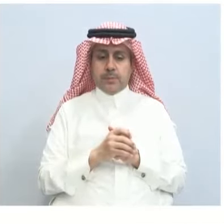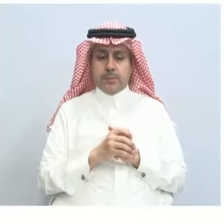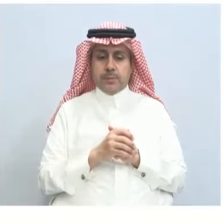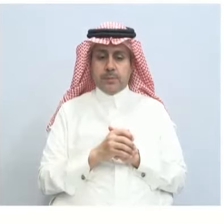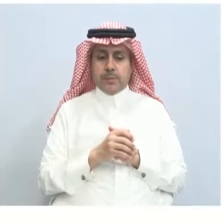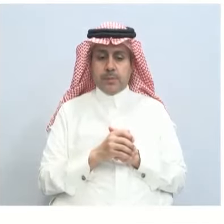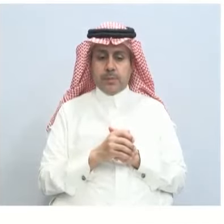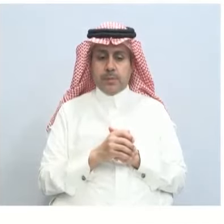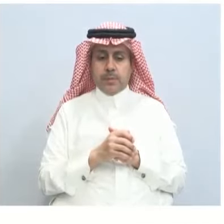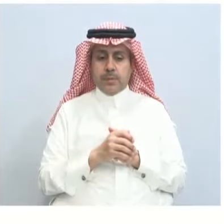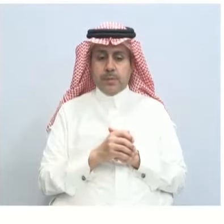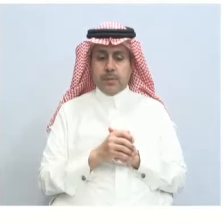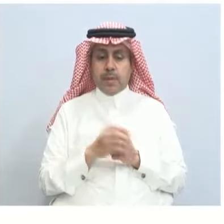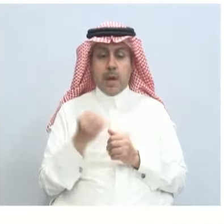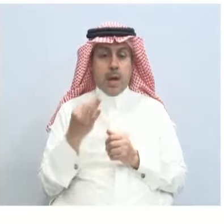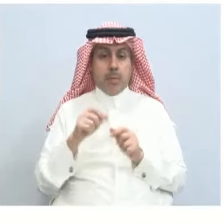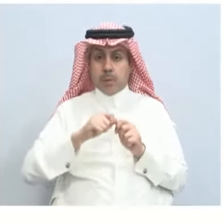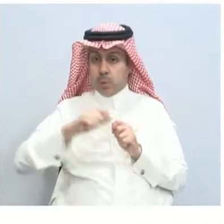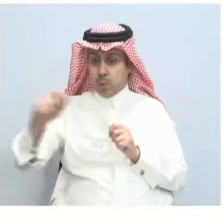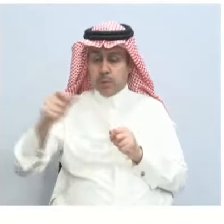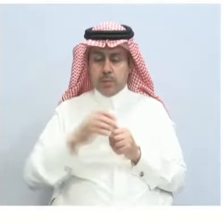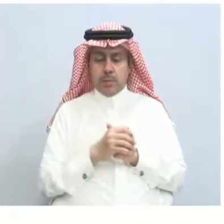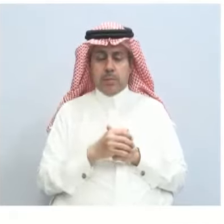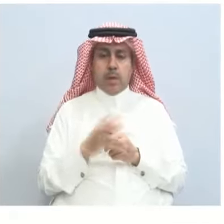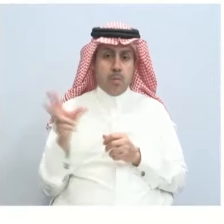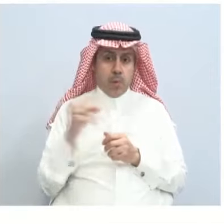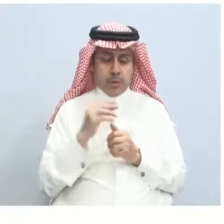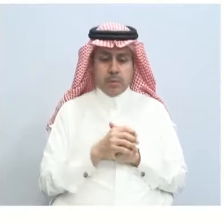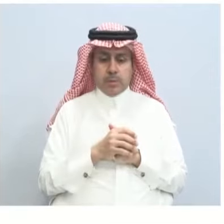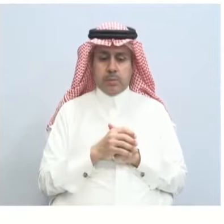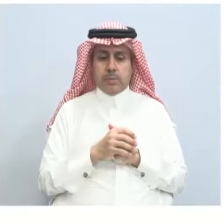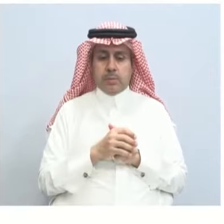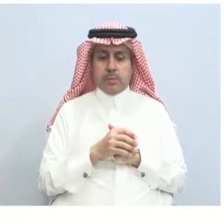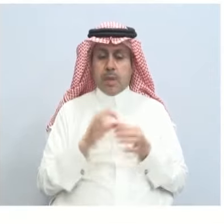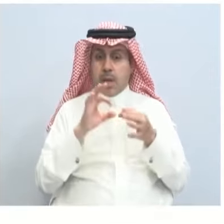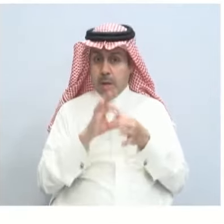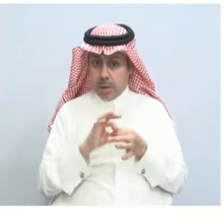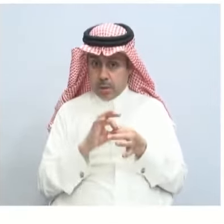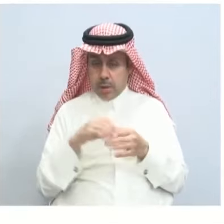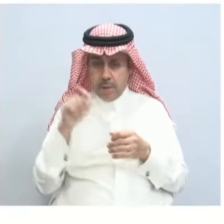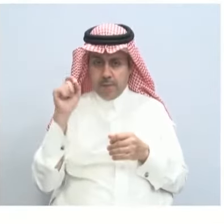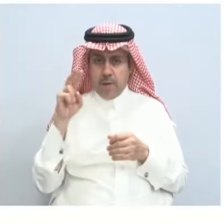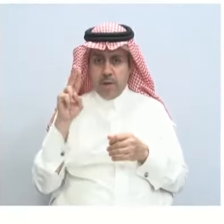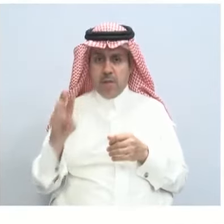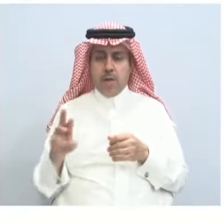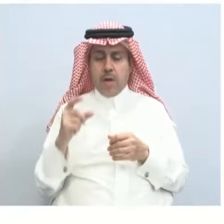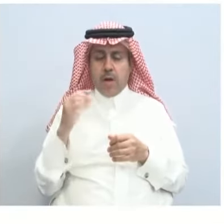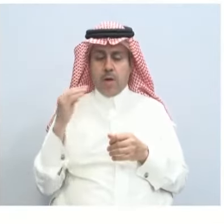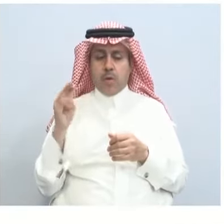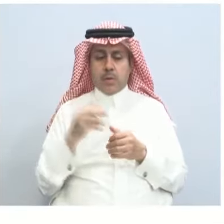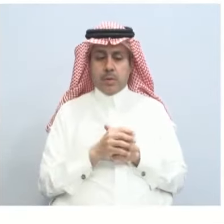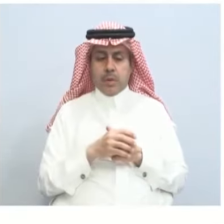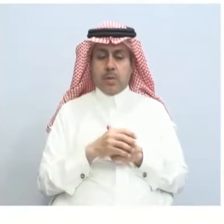بهذا الشكل طيب كم طول المحصله راح اجيبه من خلال علاقه فيثاغورس لان المثلث هذا يعتبر مثلث